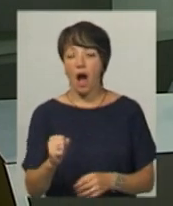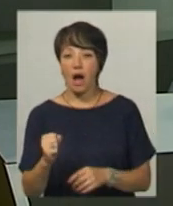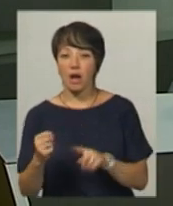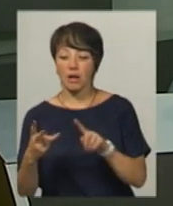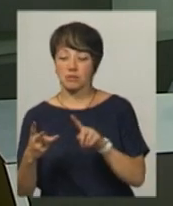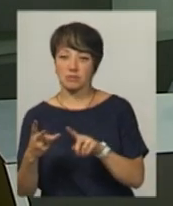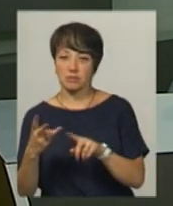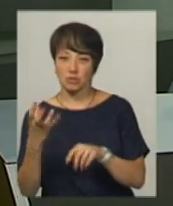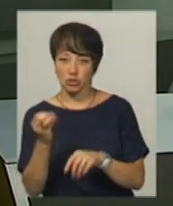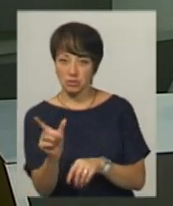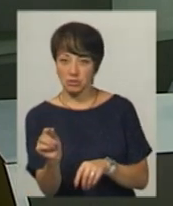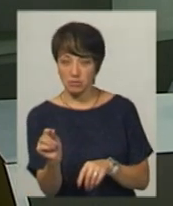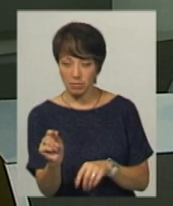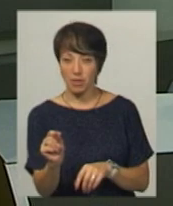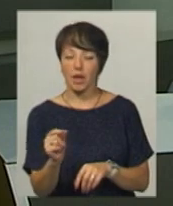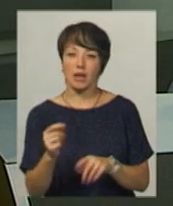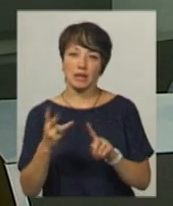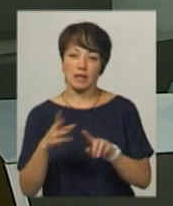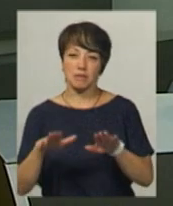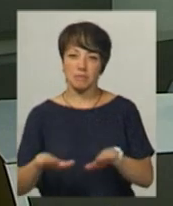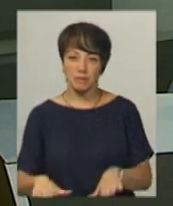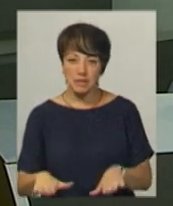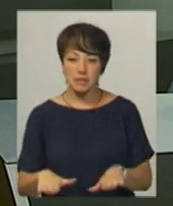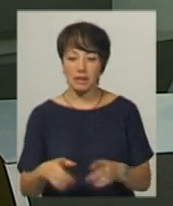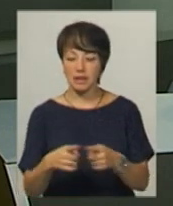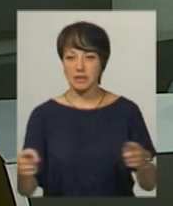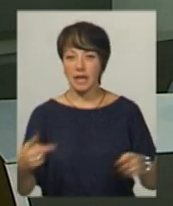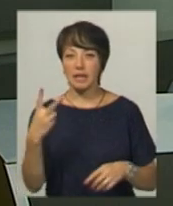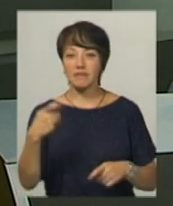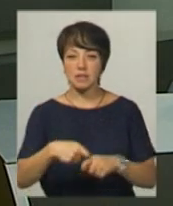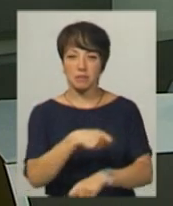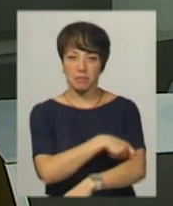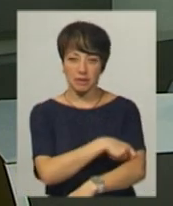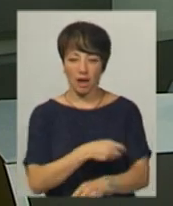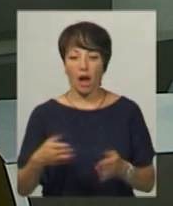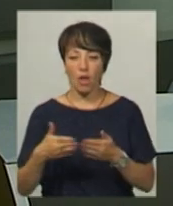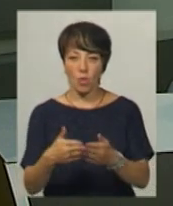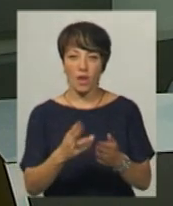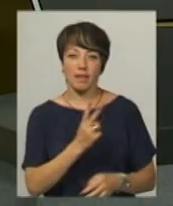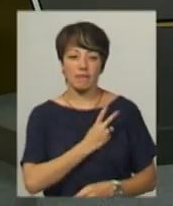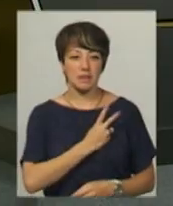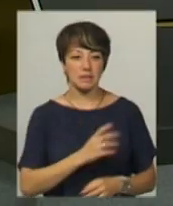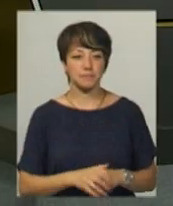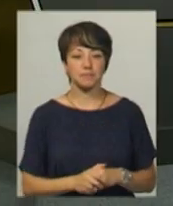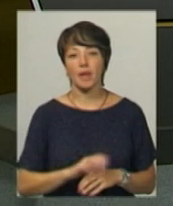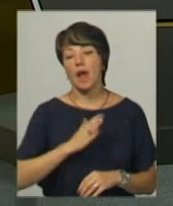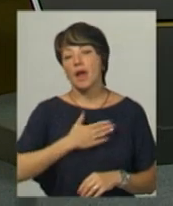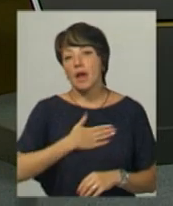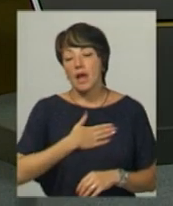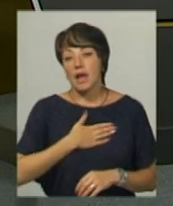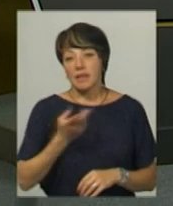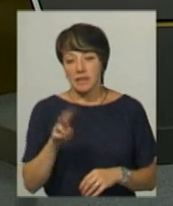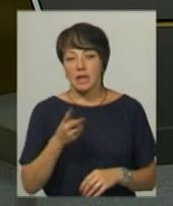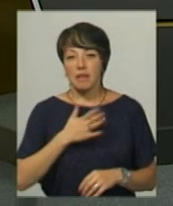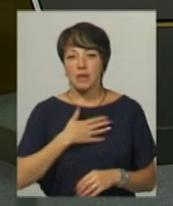Губай та Олександра Гайдаржи стали бронзовими призерами на дистанції 200 метрів в каное двійці. Наш випуск на цьому